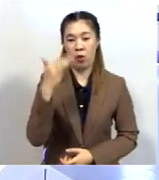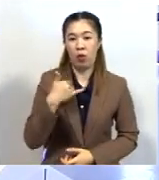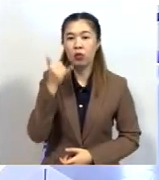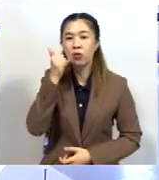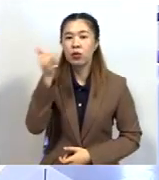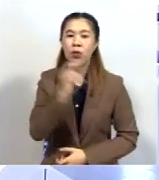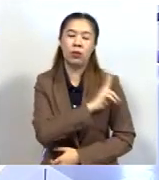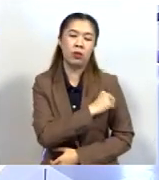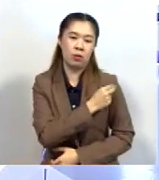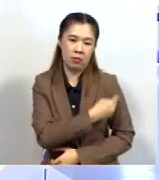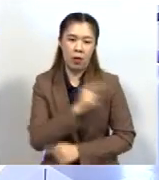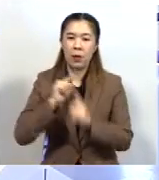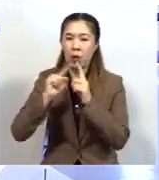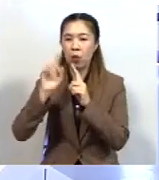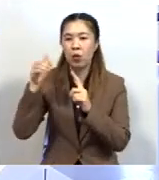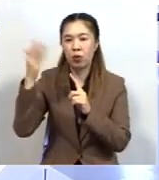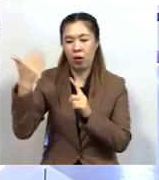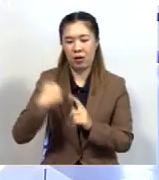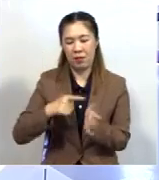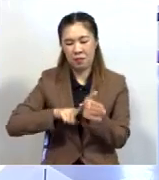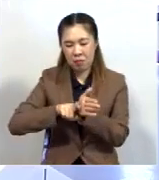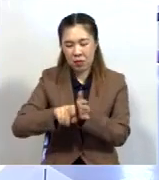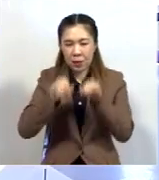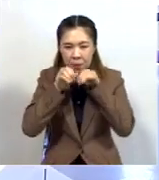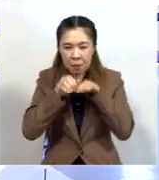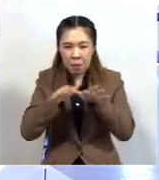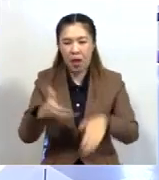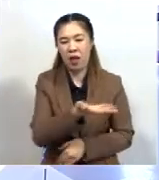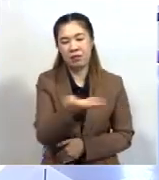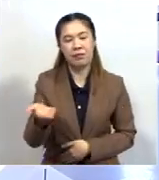คุณหมอเพื่อที่จะได้ไม่ต้องเอาความเสี่ยงไปเผยแพร่ให้กับคนอื่นนะคะ